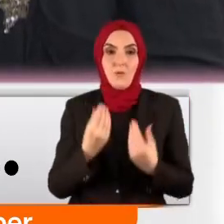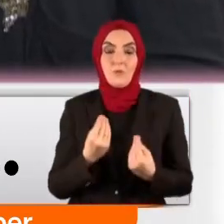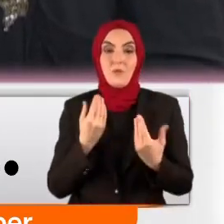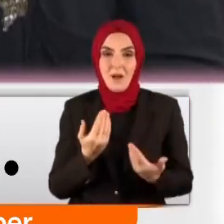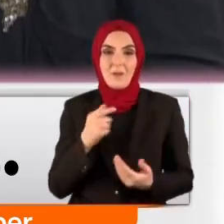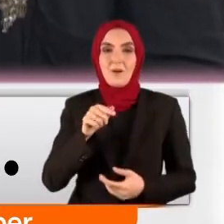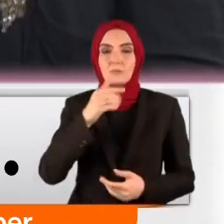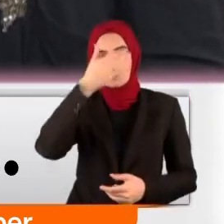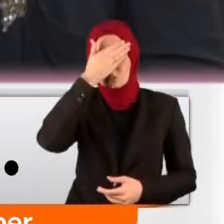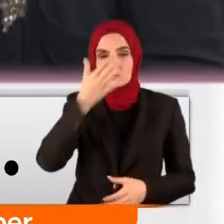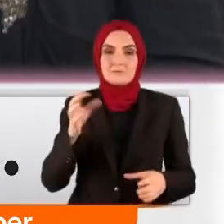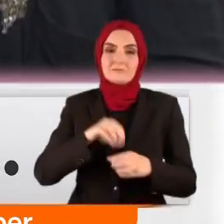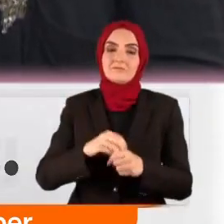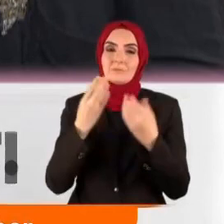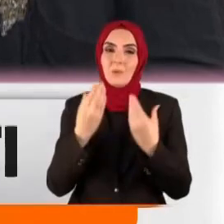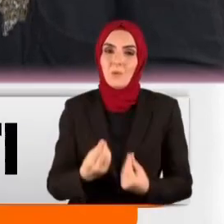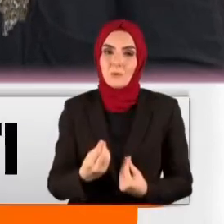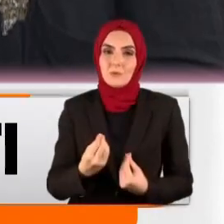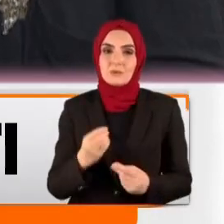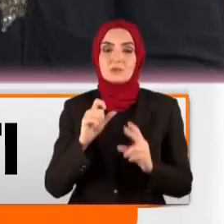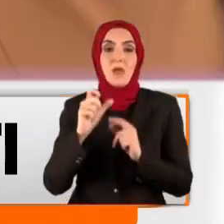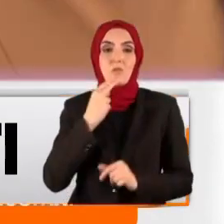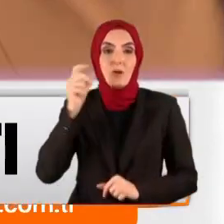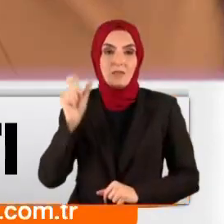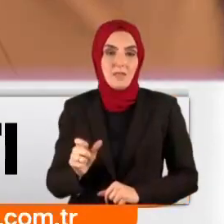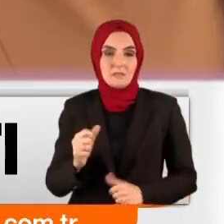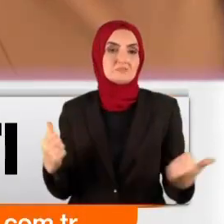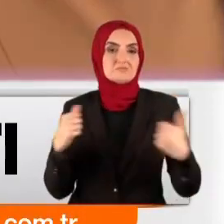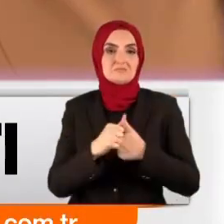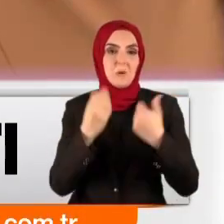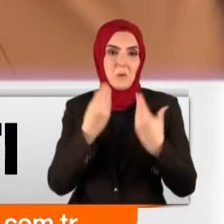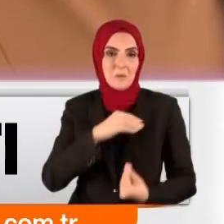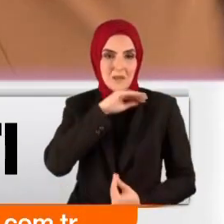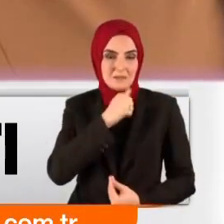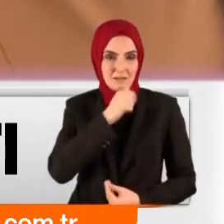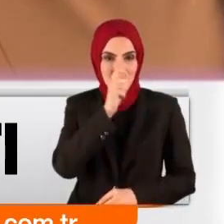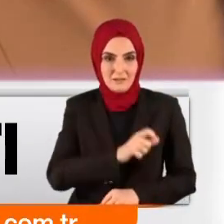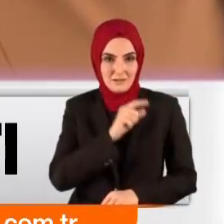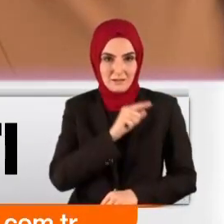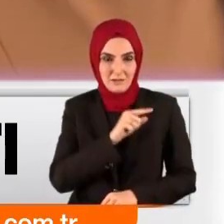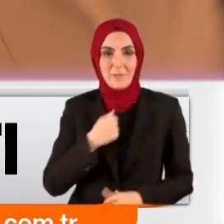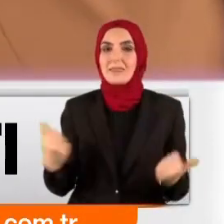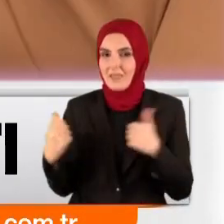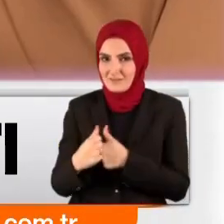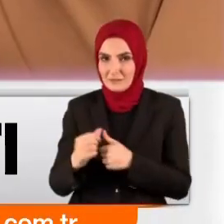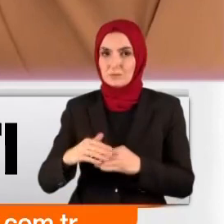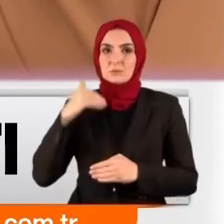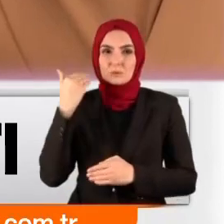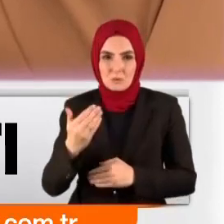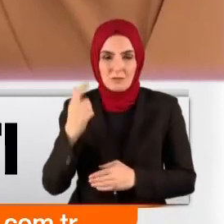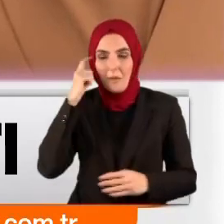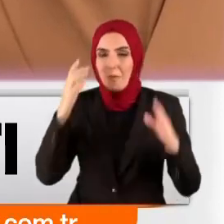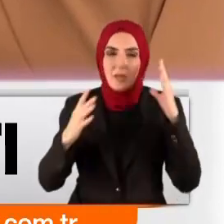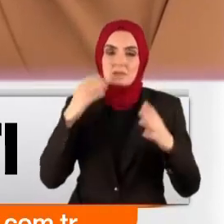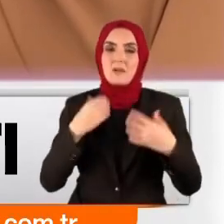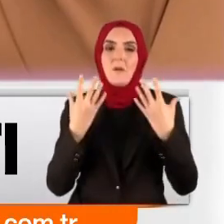nikah masasına oturan adamın hayatı birdenbire alt üst oldu. Evlendik. Evlendikten sonra benim başım belaya girdi. Mahvoldum. Sonradan öğrendim